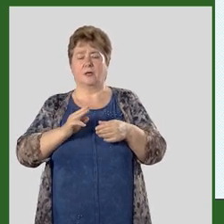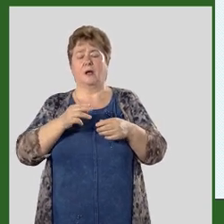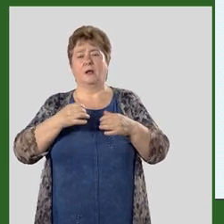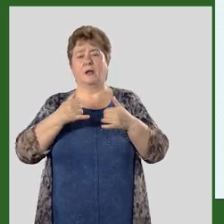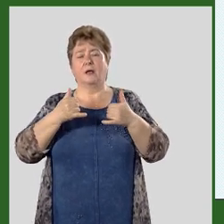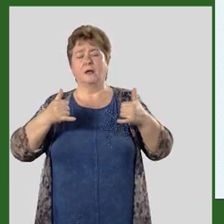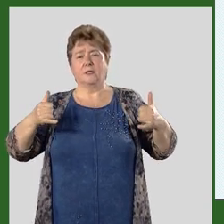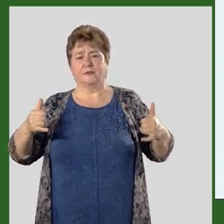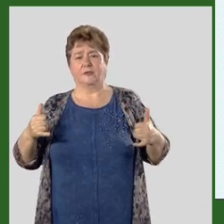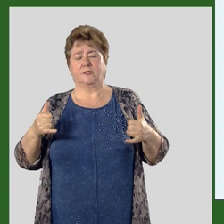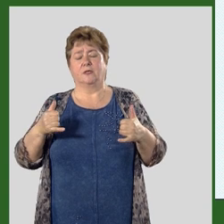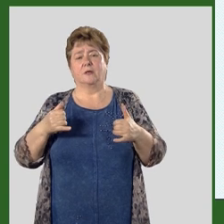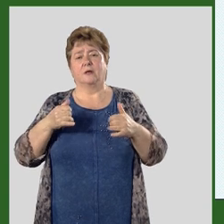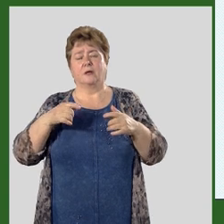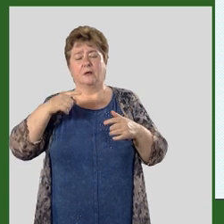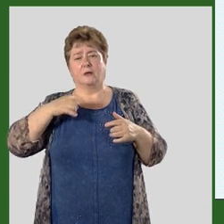социально-экономическое развитие республики.